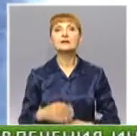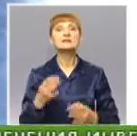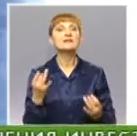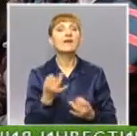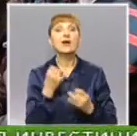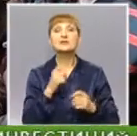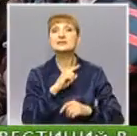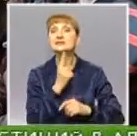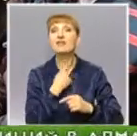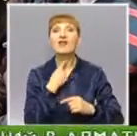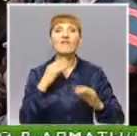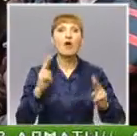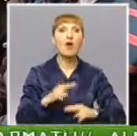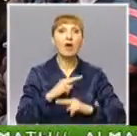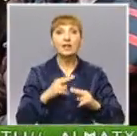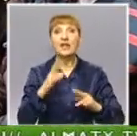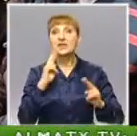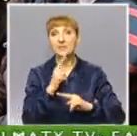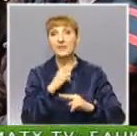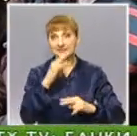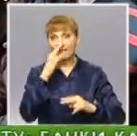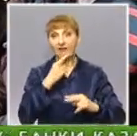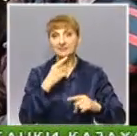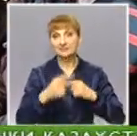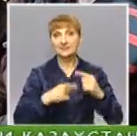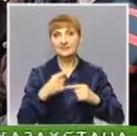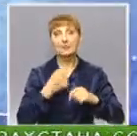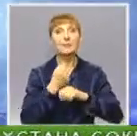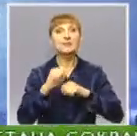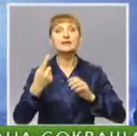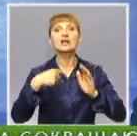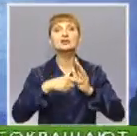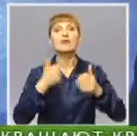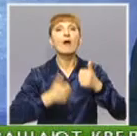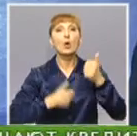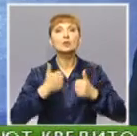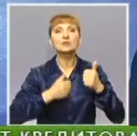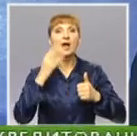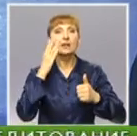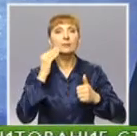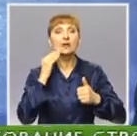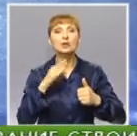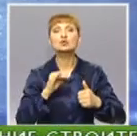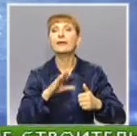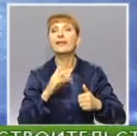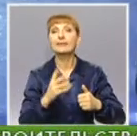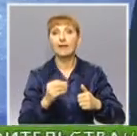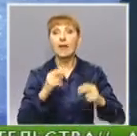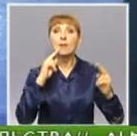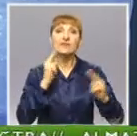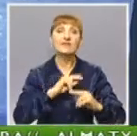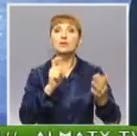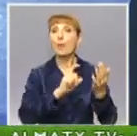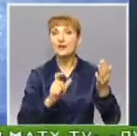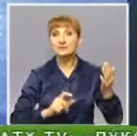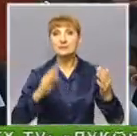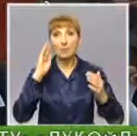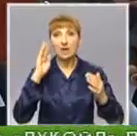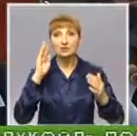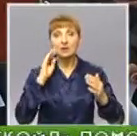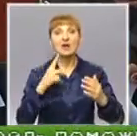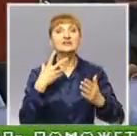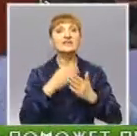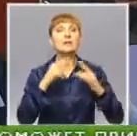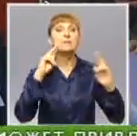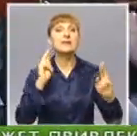Завораживающий сильный вокал и песня с национальным колоритом. Победитель городского конкурса «Алматы Мжурюгимде» певец и композитор Турар Архимберлин